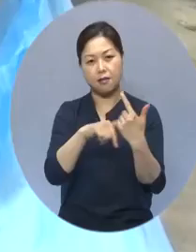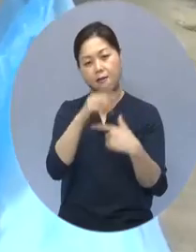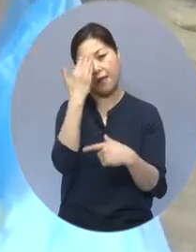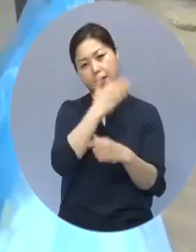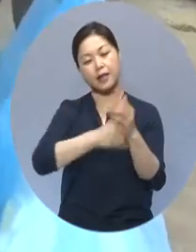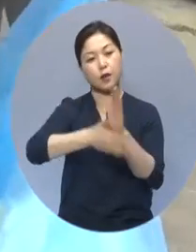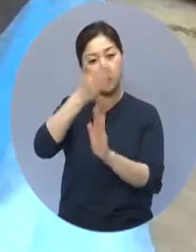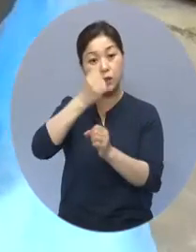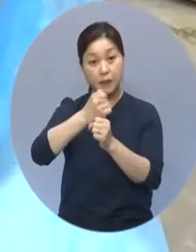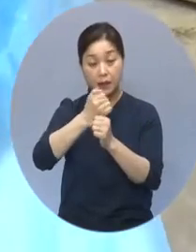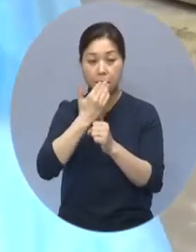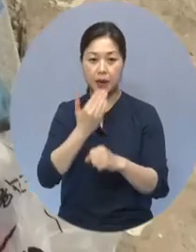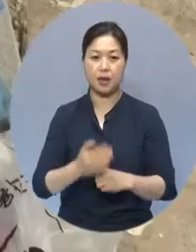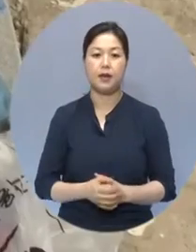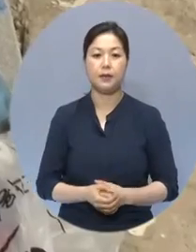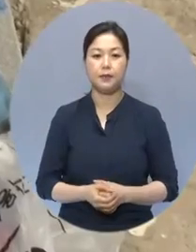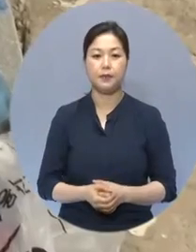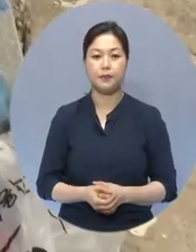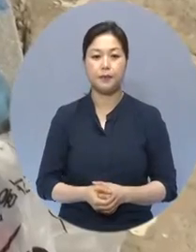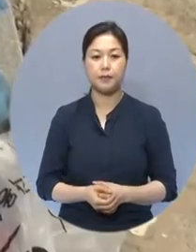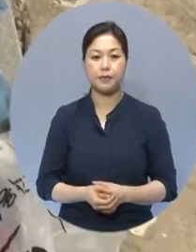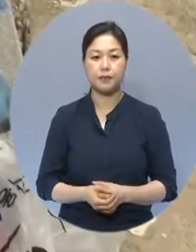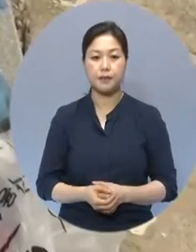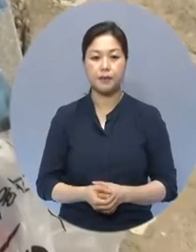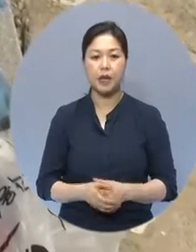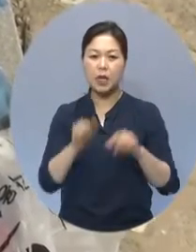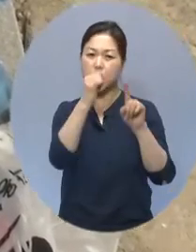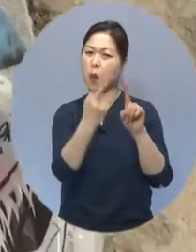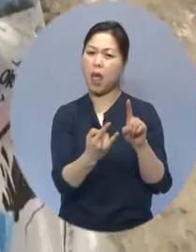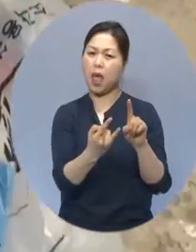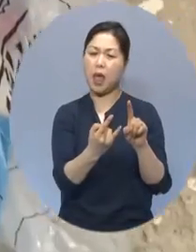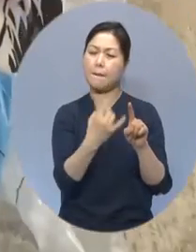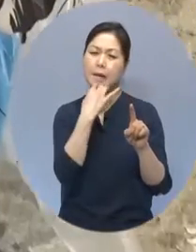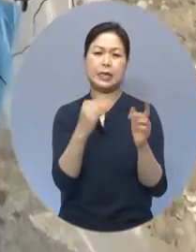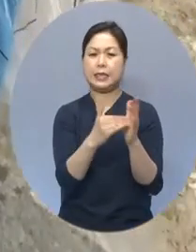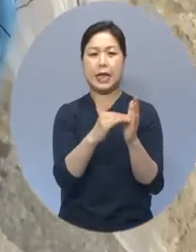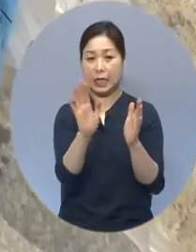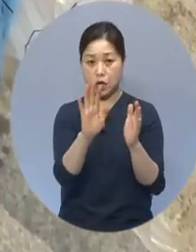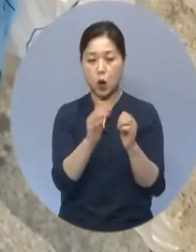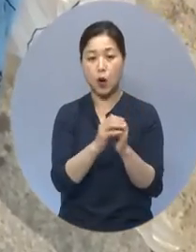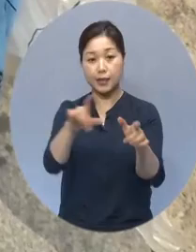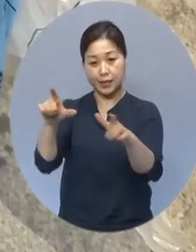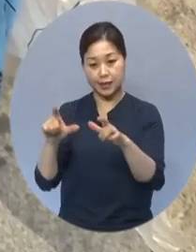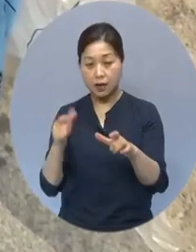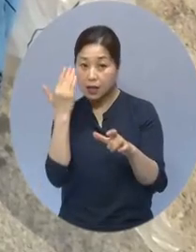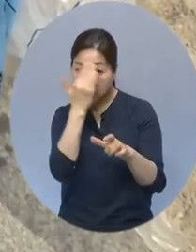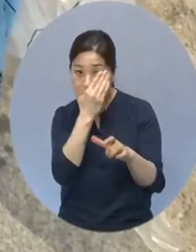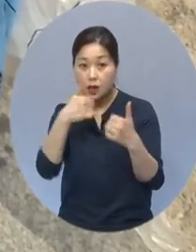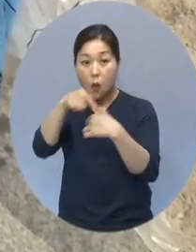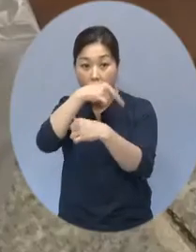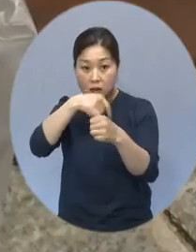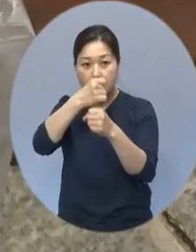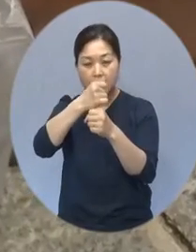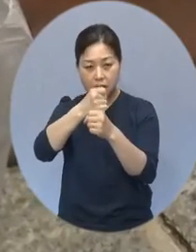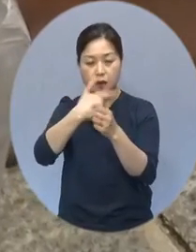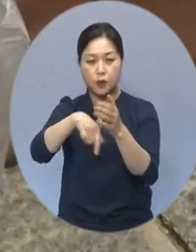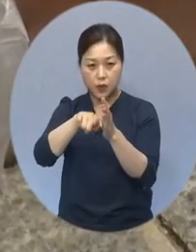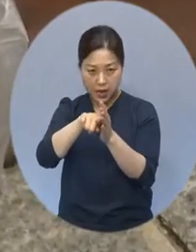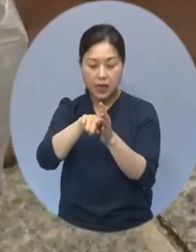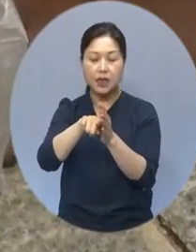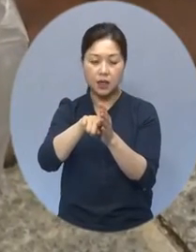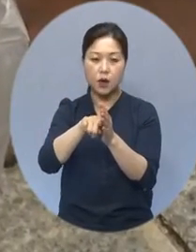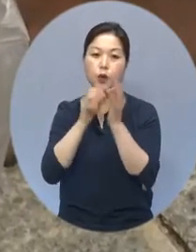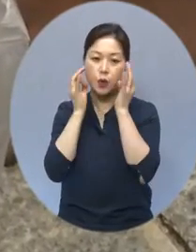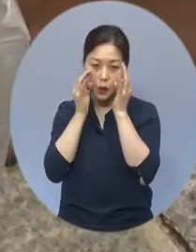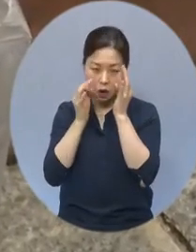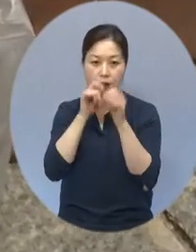청결한 도시를 만날 수 있었습니다. 일회성 행사에 그치지 않고 우리 지역의 청결한 환경을 위한 마음가짐과 실천이